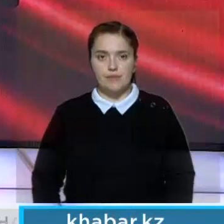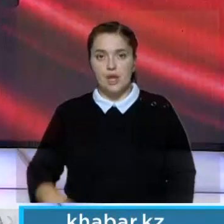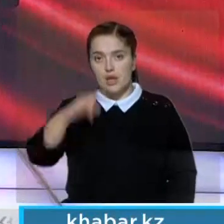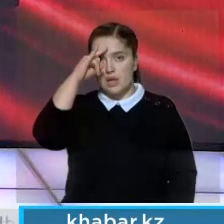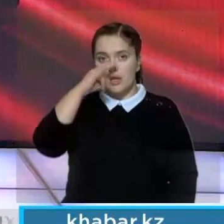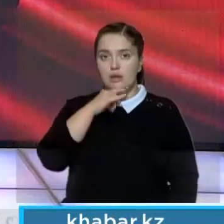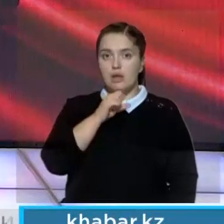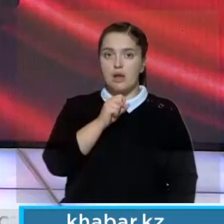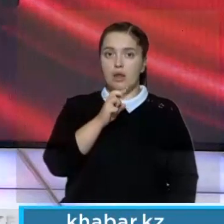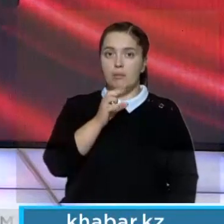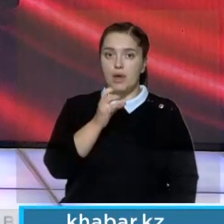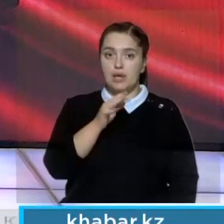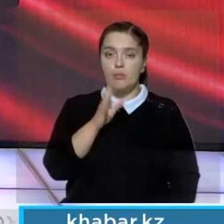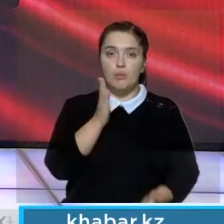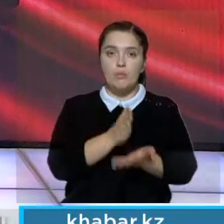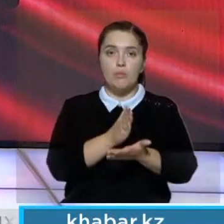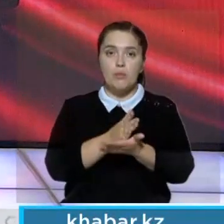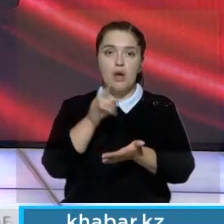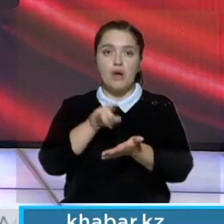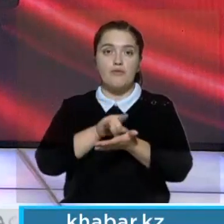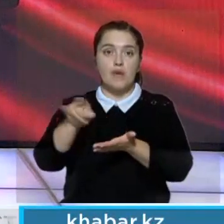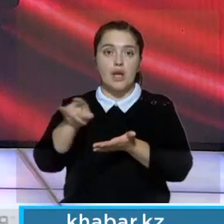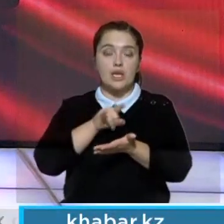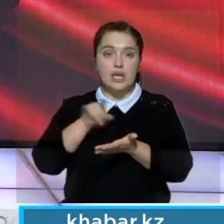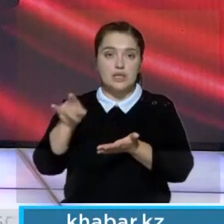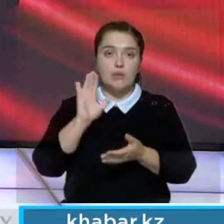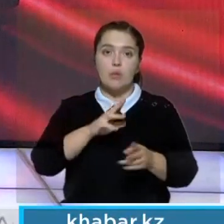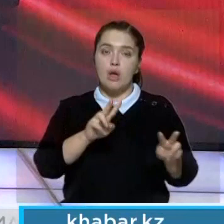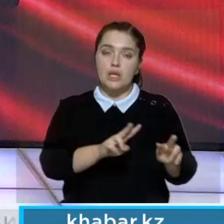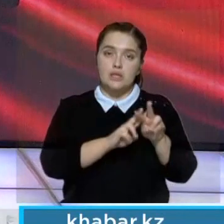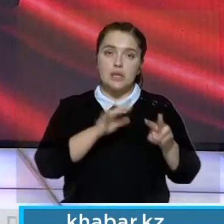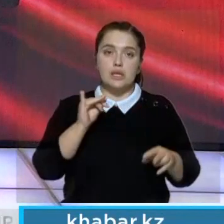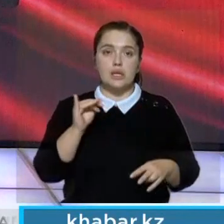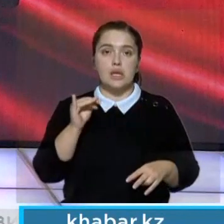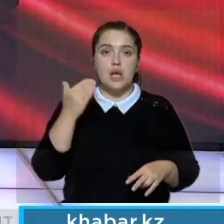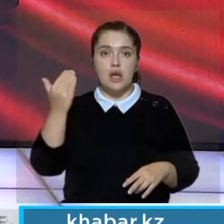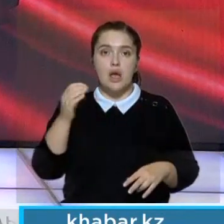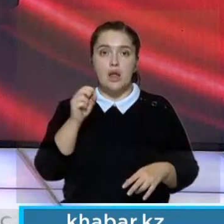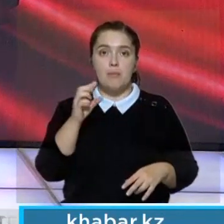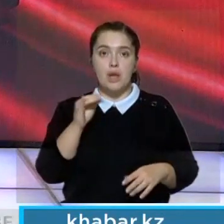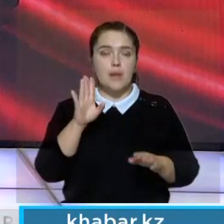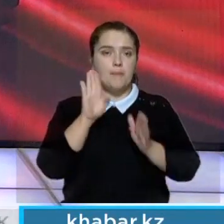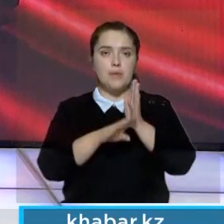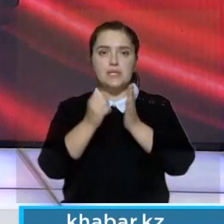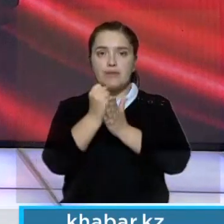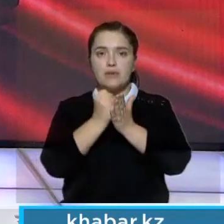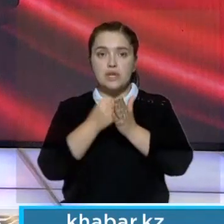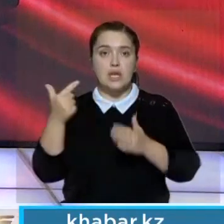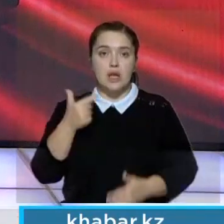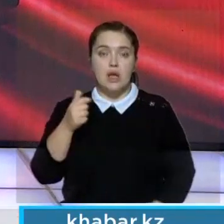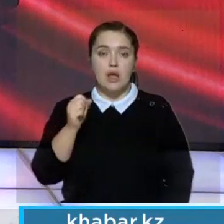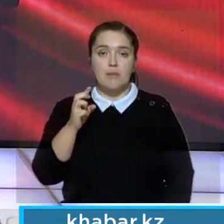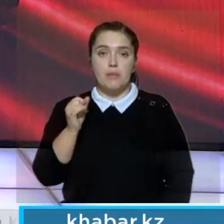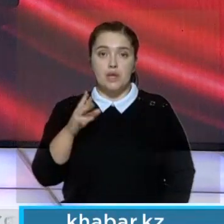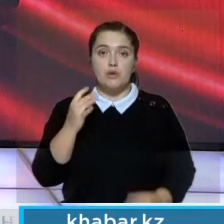Казахстан и Албания намерены запустить прямые авиарейсы между столицами, а еще в планах ввести безвизовый режим для граждан Албании. Об этом